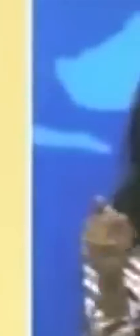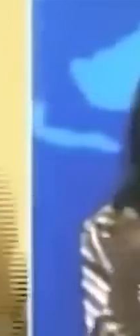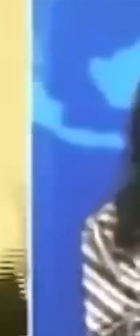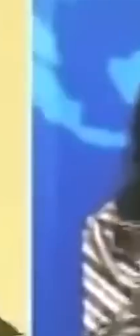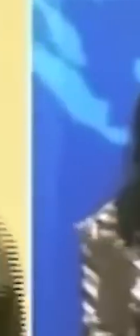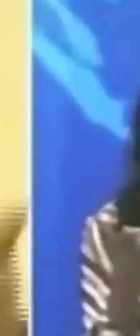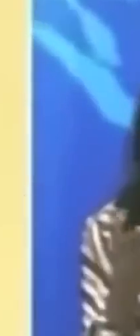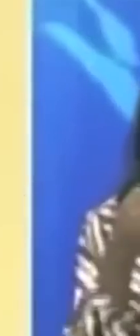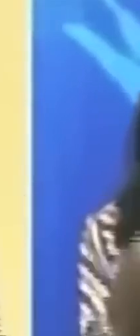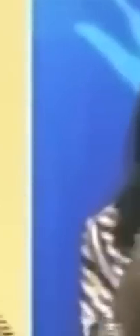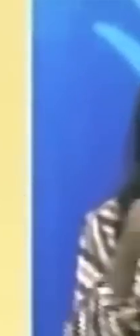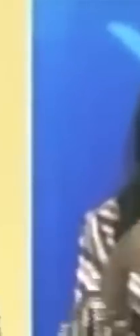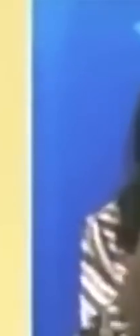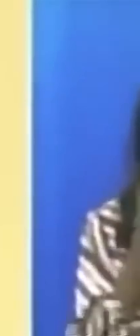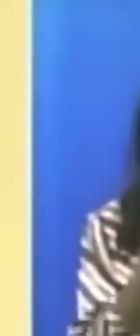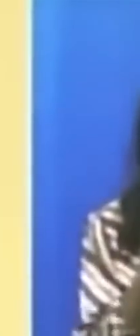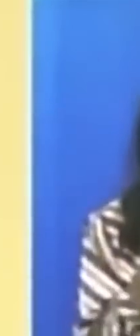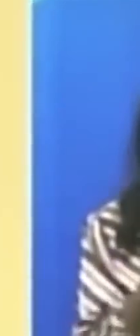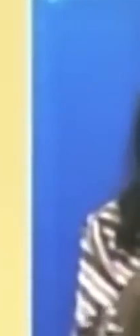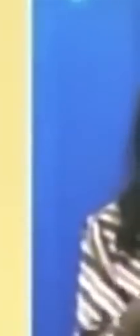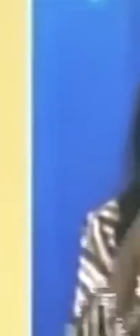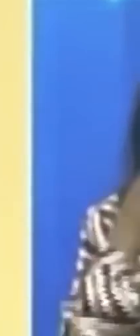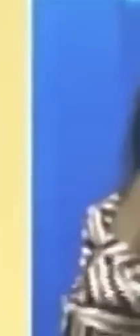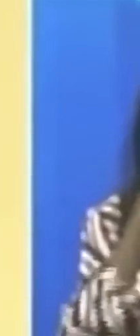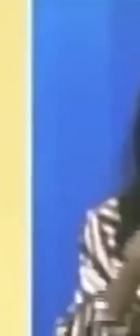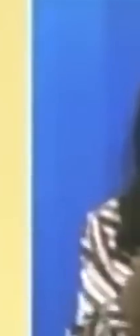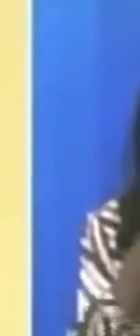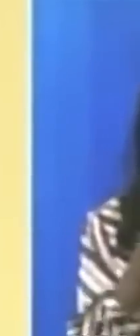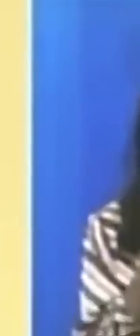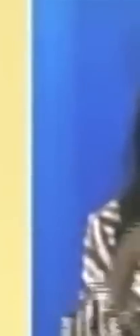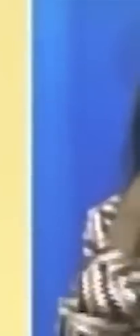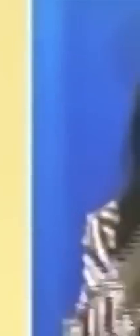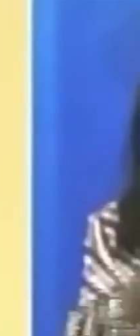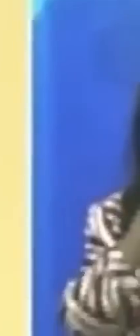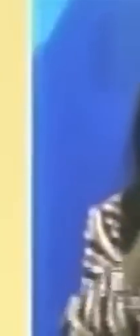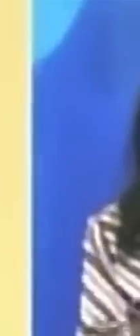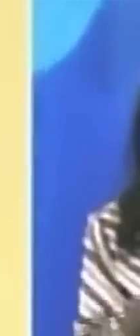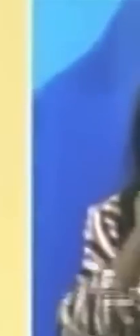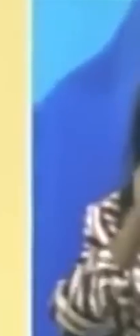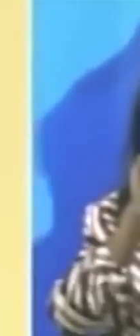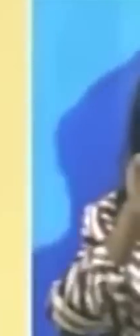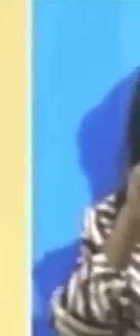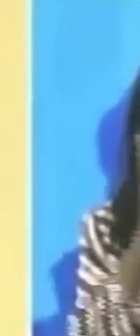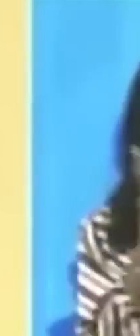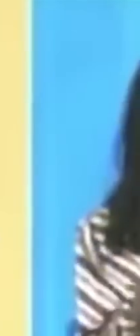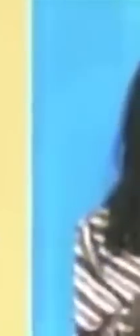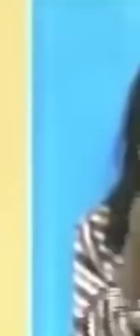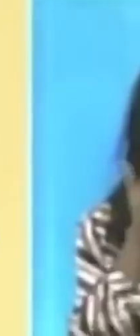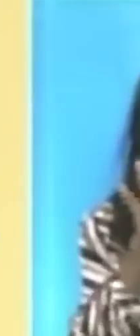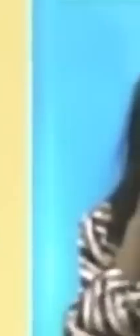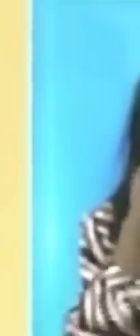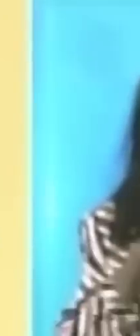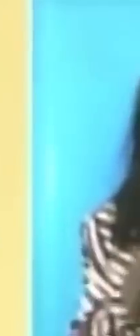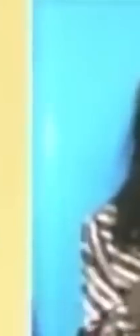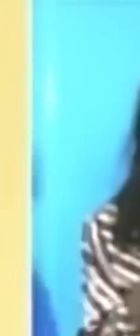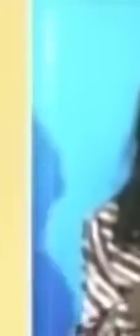کن عطینا زغل کلنا اکالی لن کبلو اتنسون مدنگاریلو سلام کم زدرلیز جلس حساب کفرسل تسمعم. من